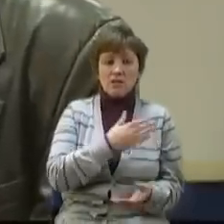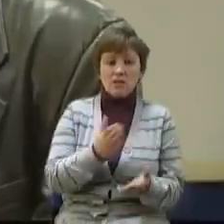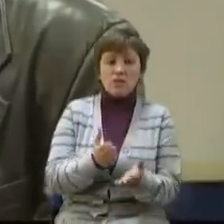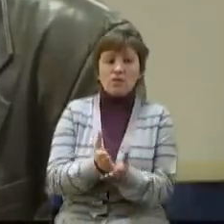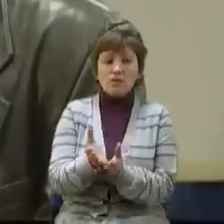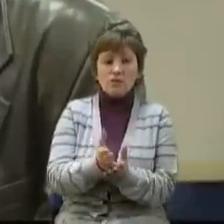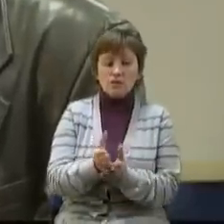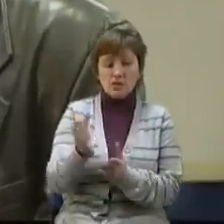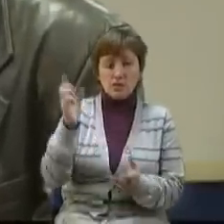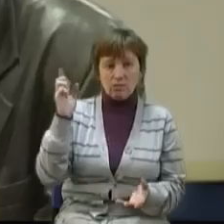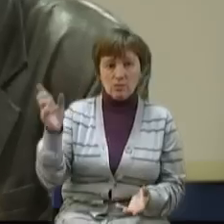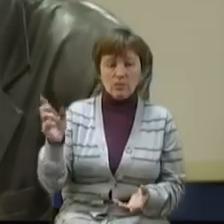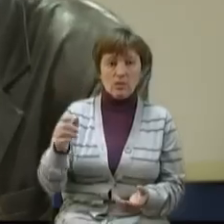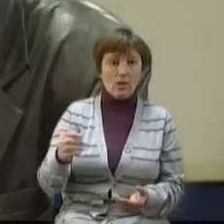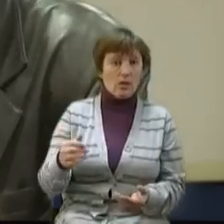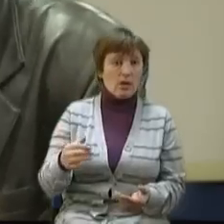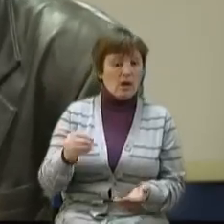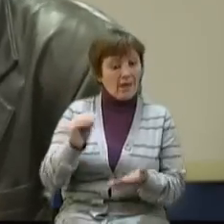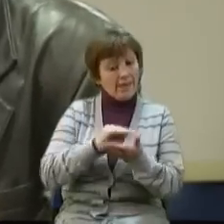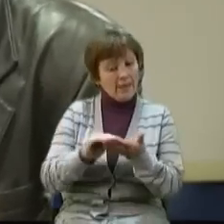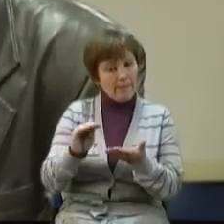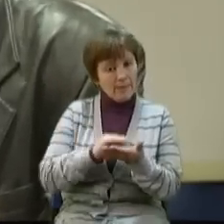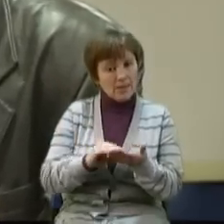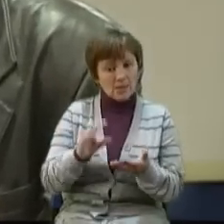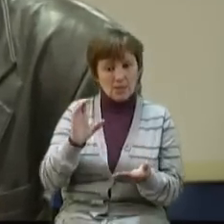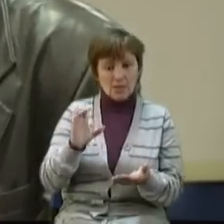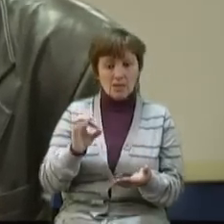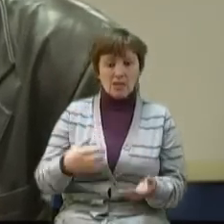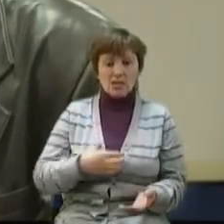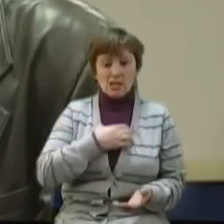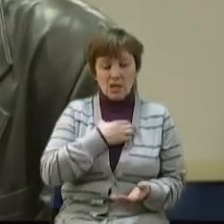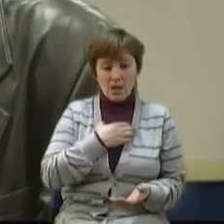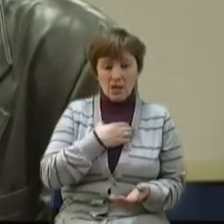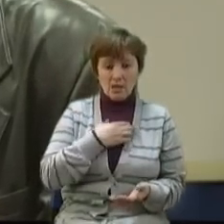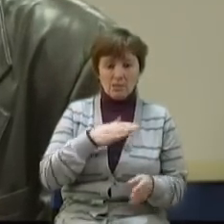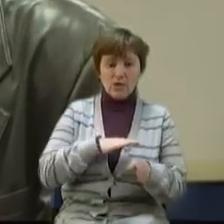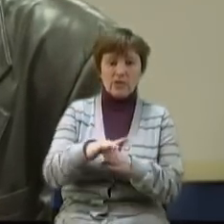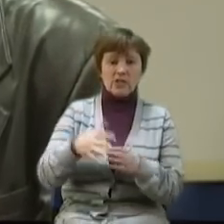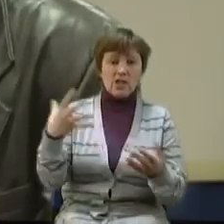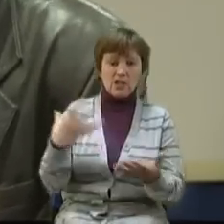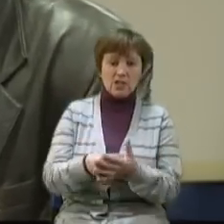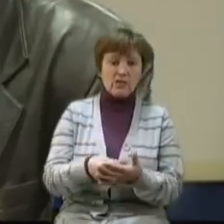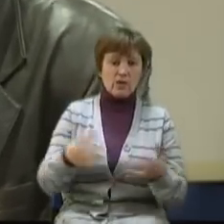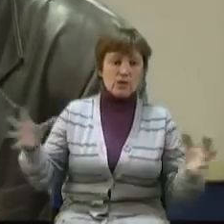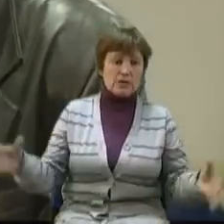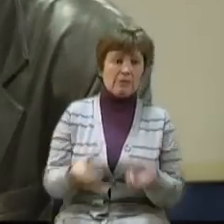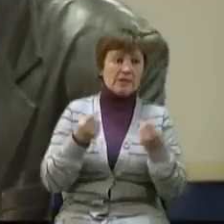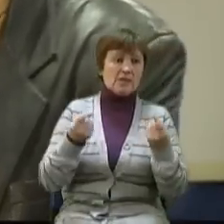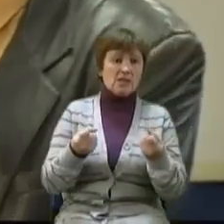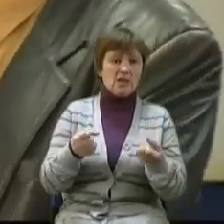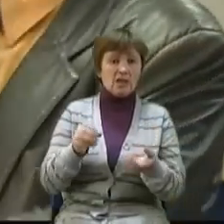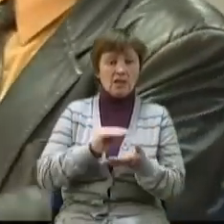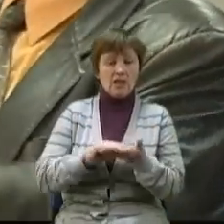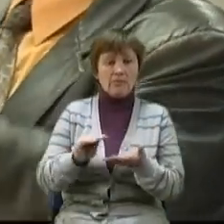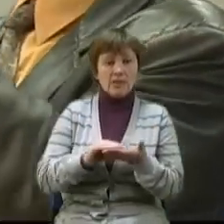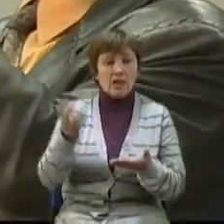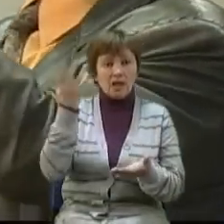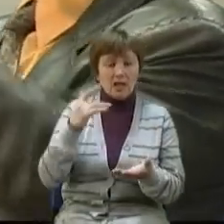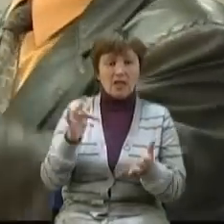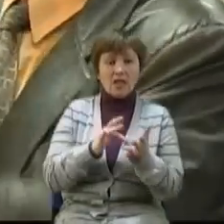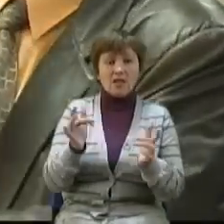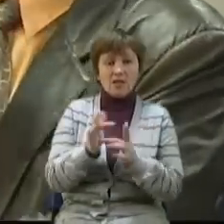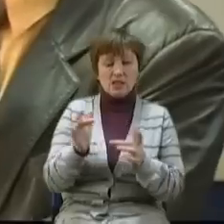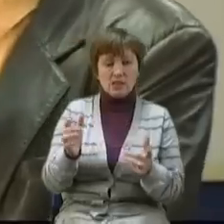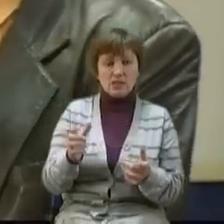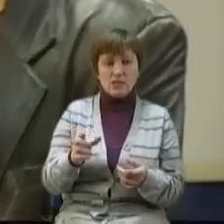служить Богу. А вот написано: со страхом совершайте свое спасение. А вот написано, когда Христос